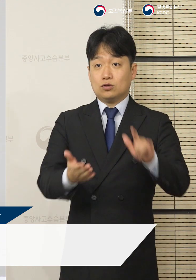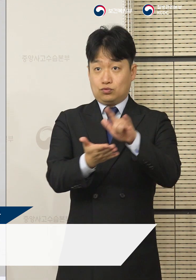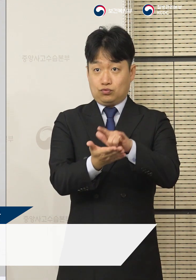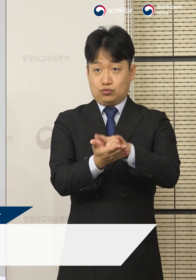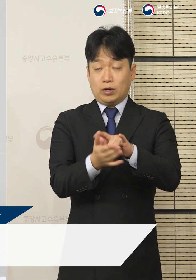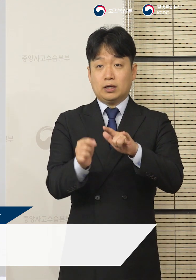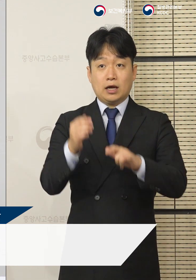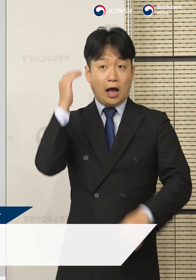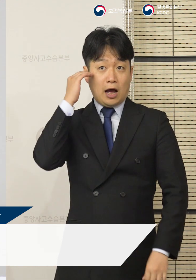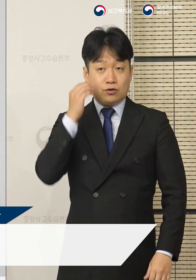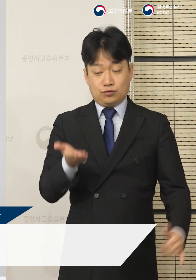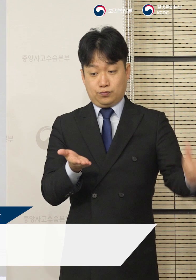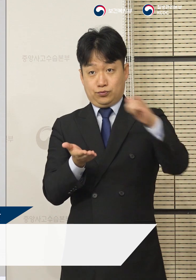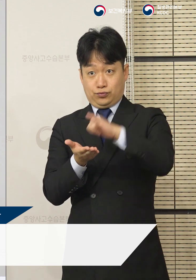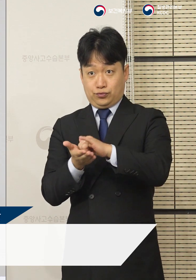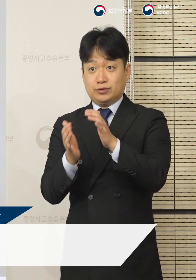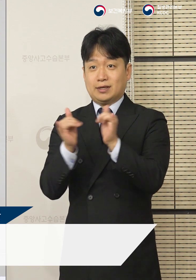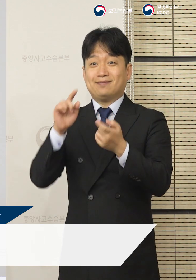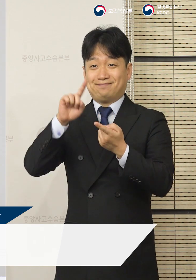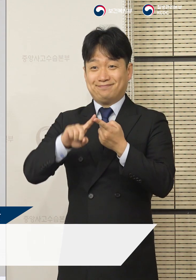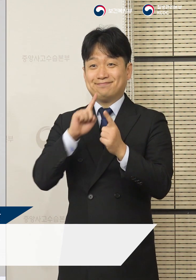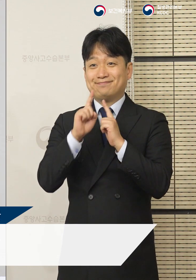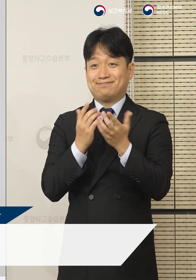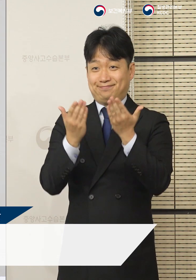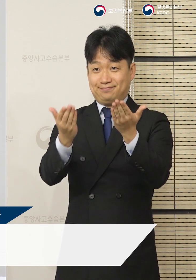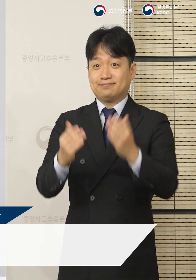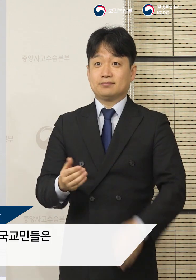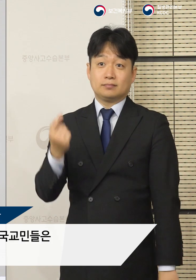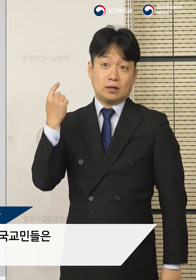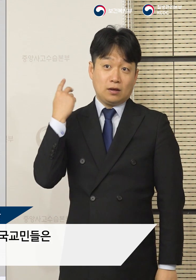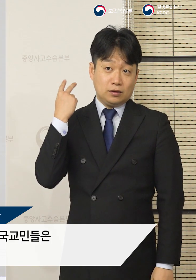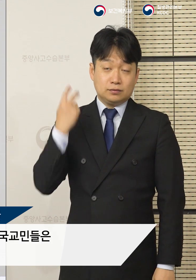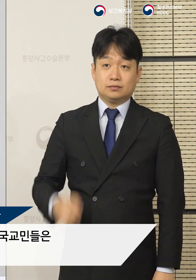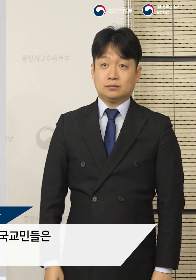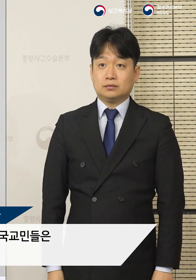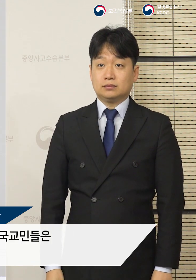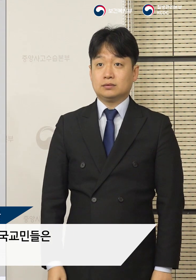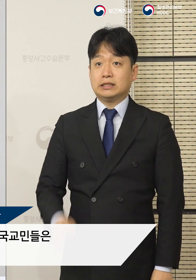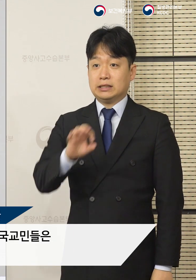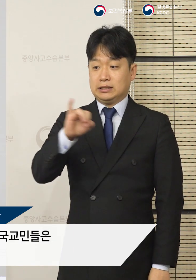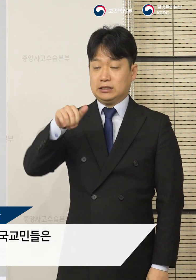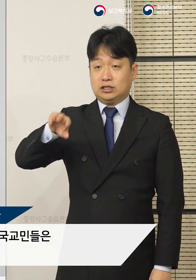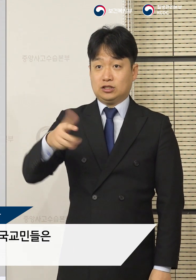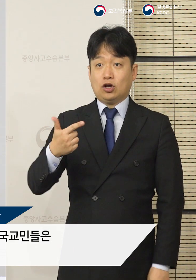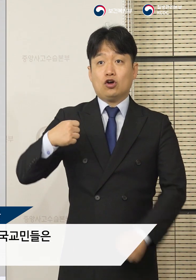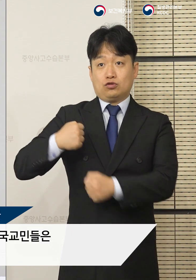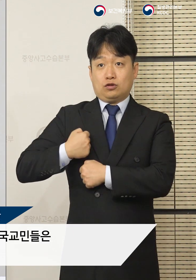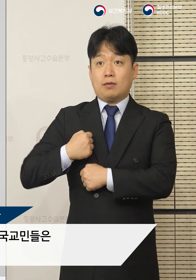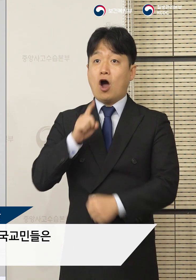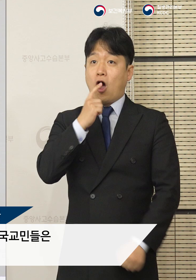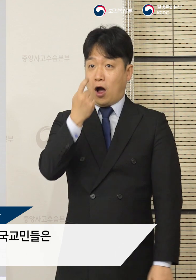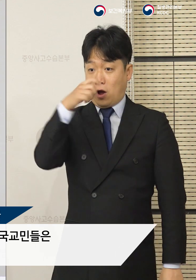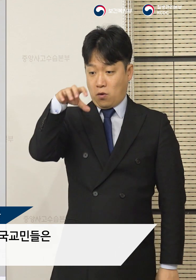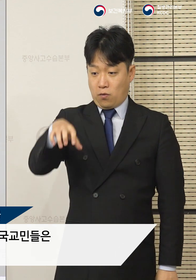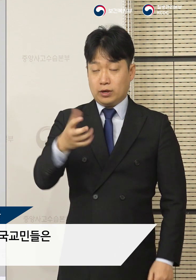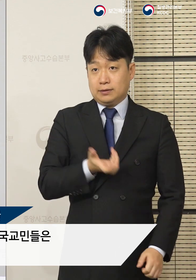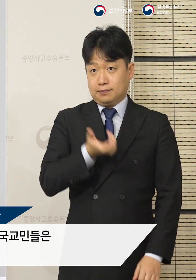우한에서 귀국하신 국민들에 대해 말씀드리겠습니다. 그저께 이천 국방어학원에 입소한